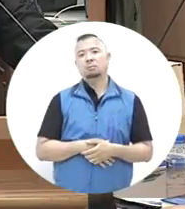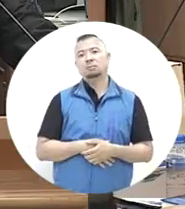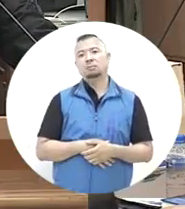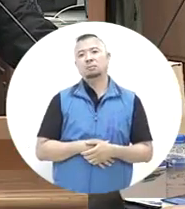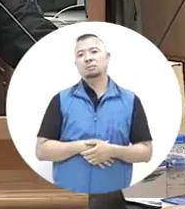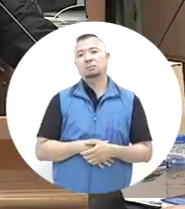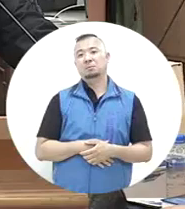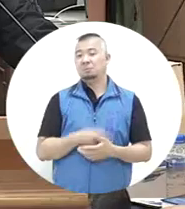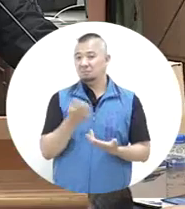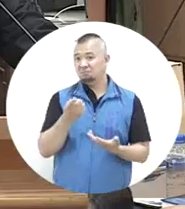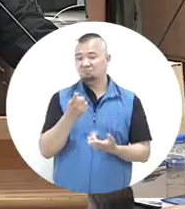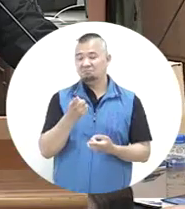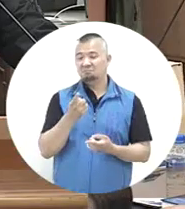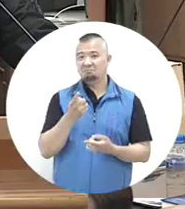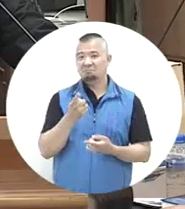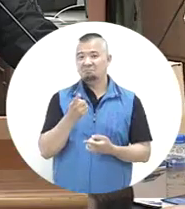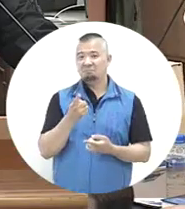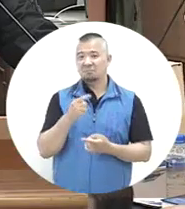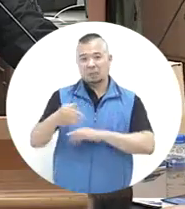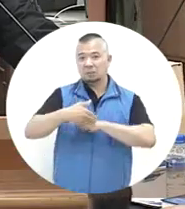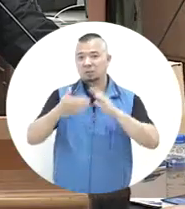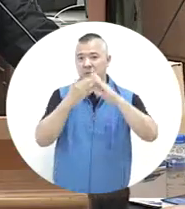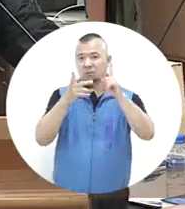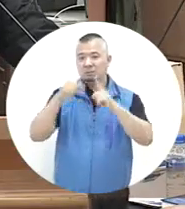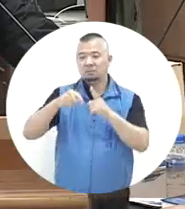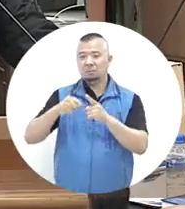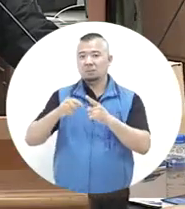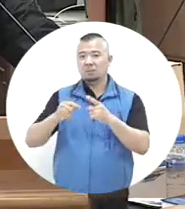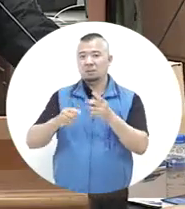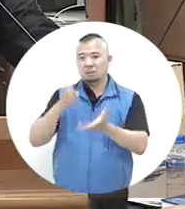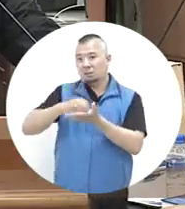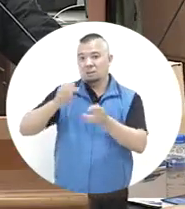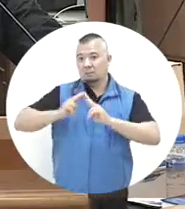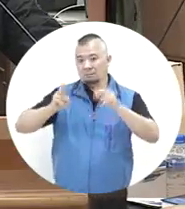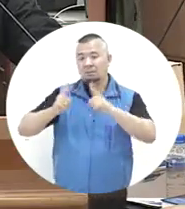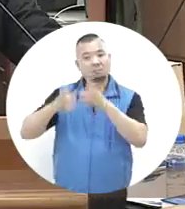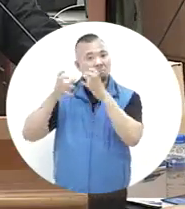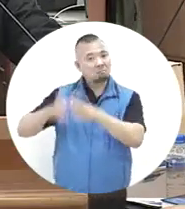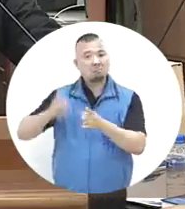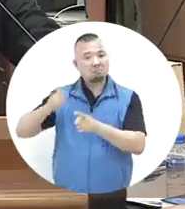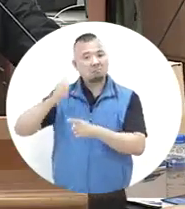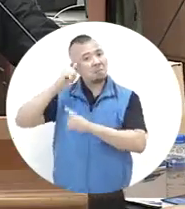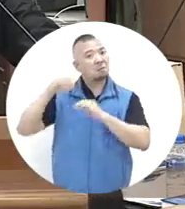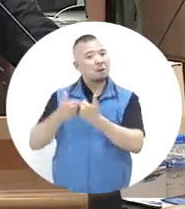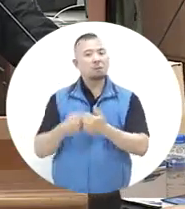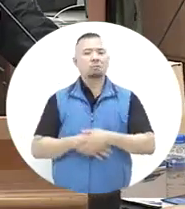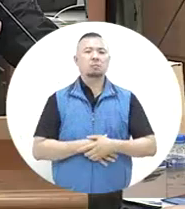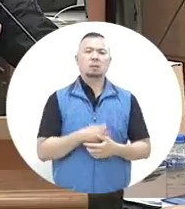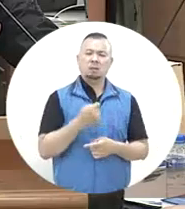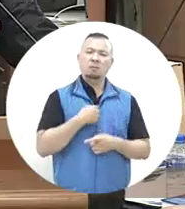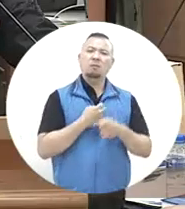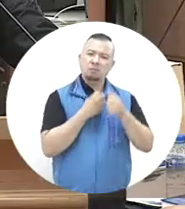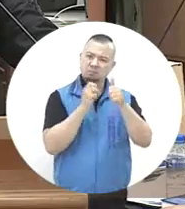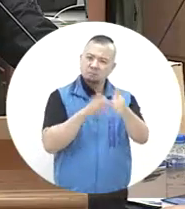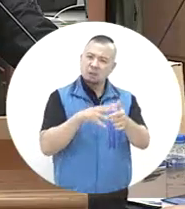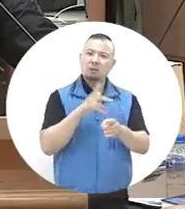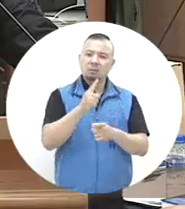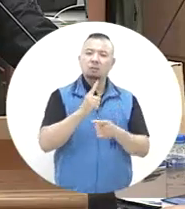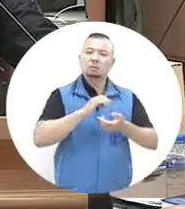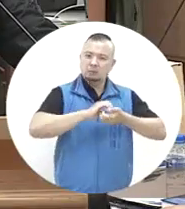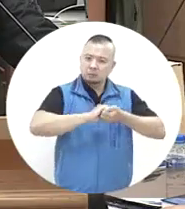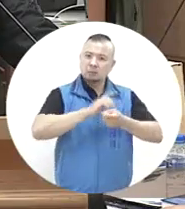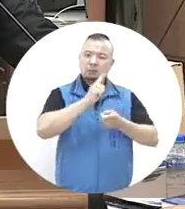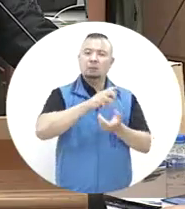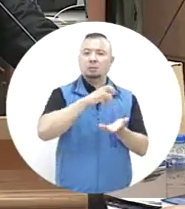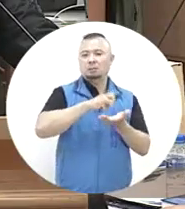所以你不赞成一线市一小型核电吗？ 我一直跟议员讲，一定要守住核安，